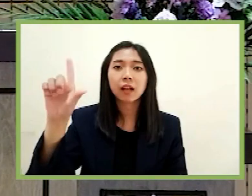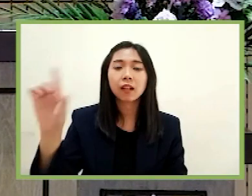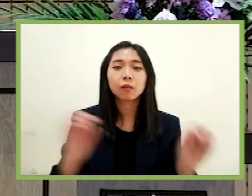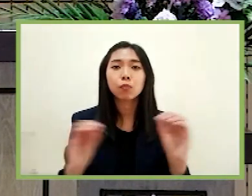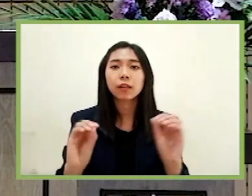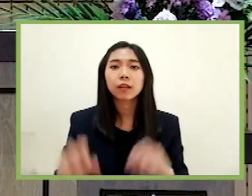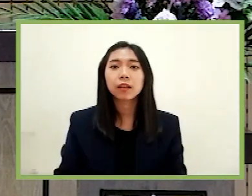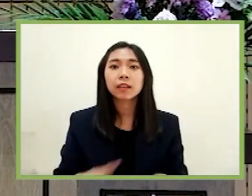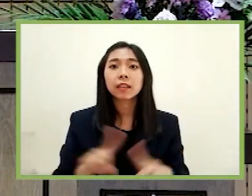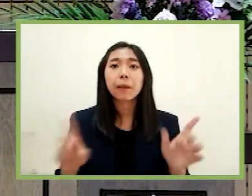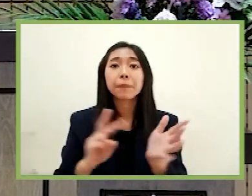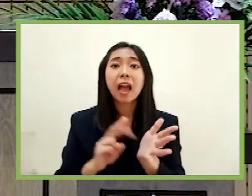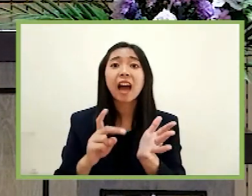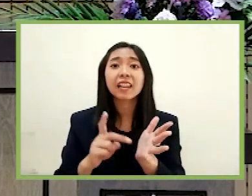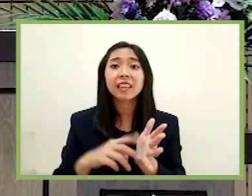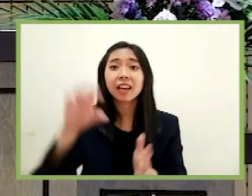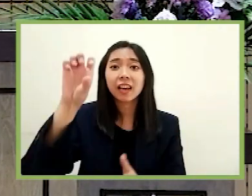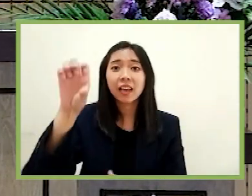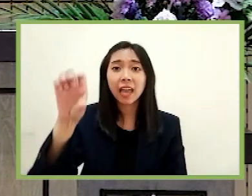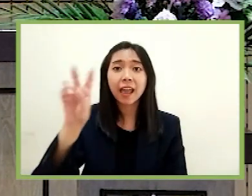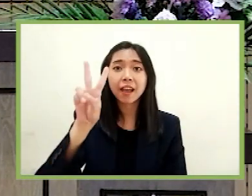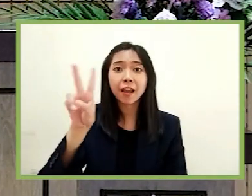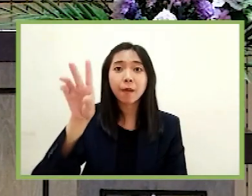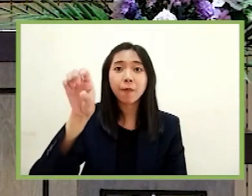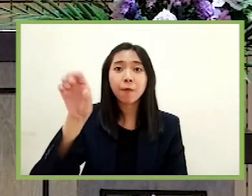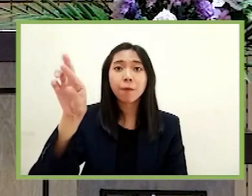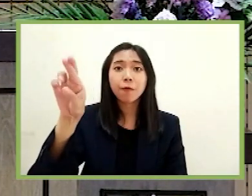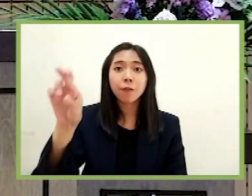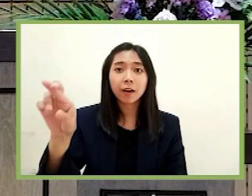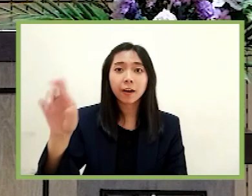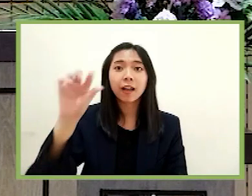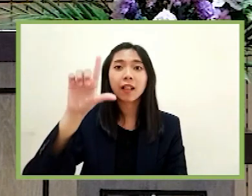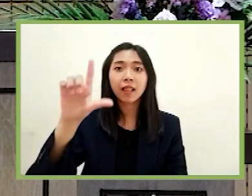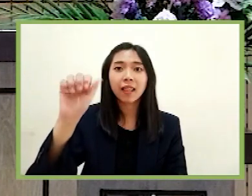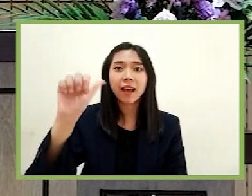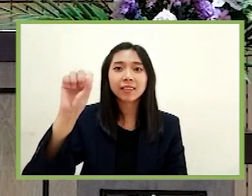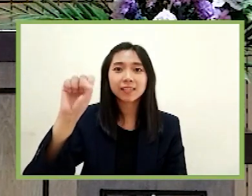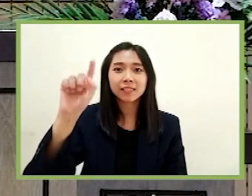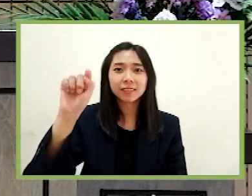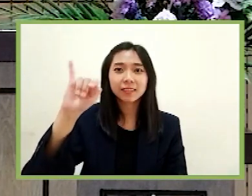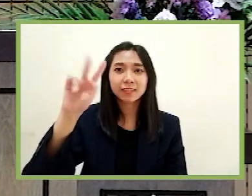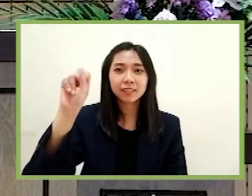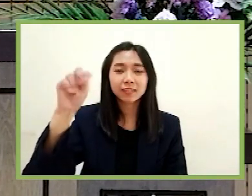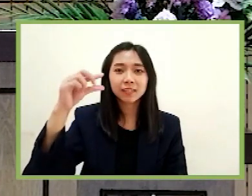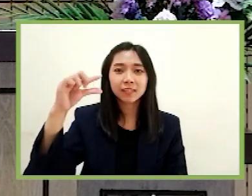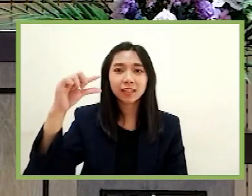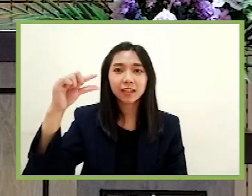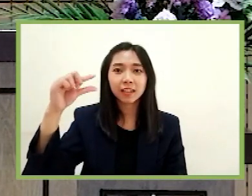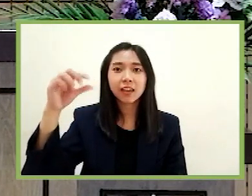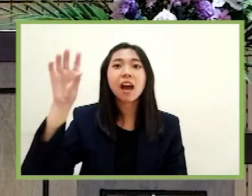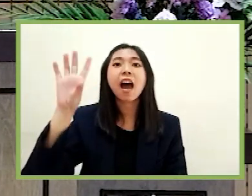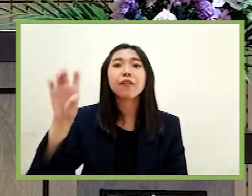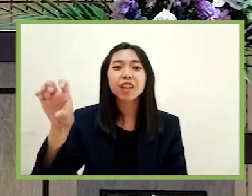nah terus berat Everlasting Life hidup abadi itulah yang Tuhan berikan